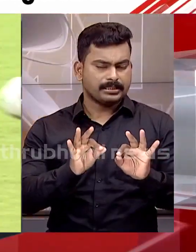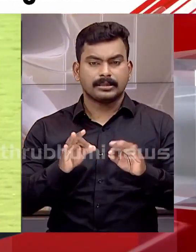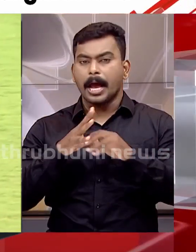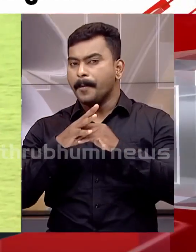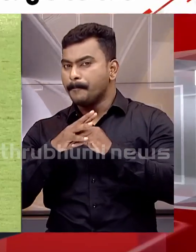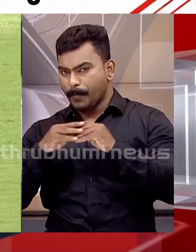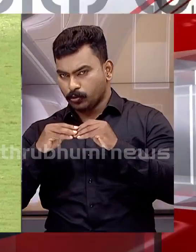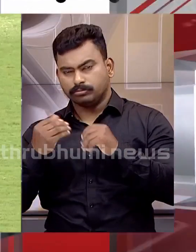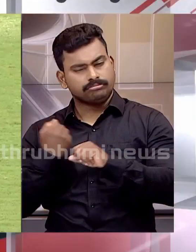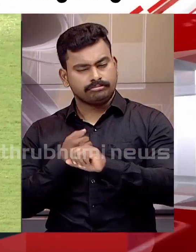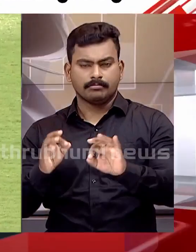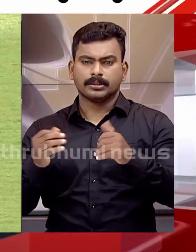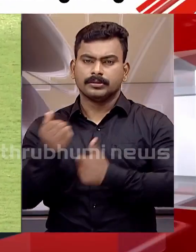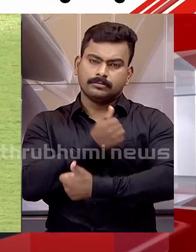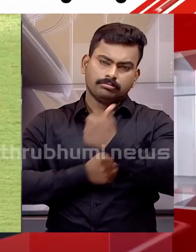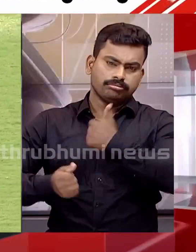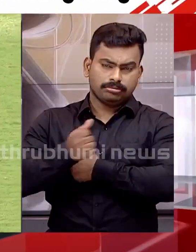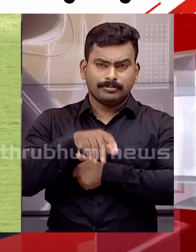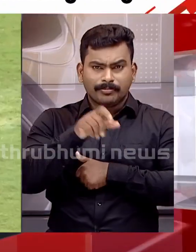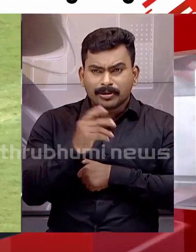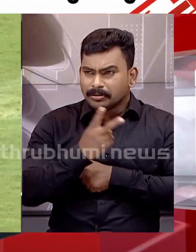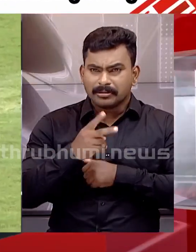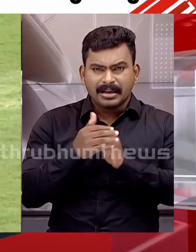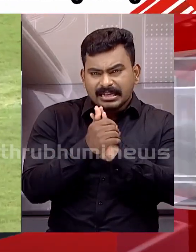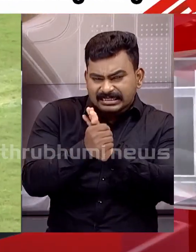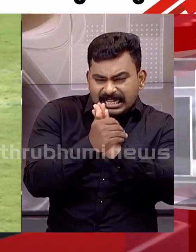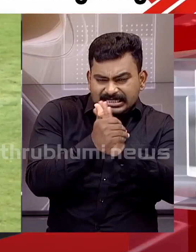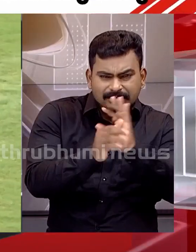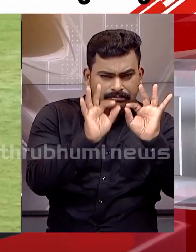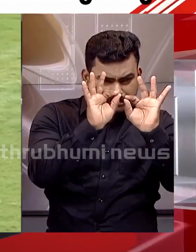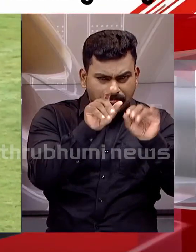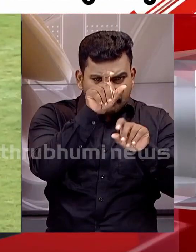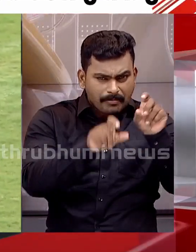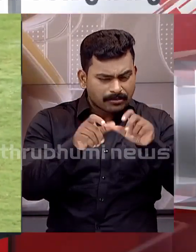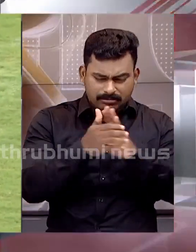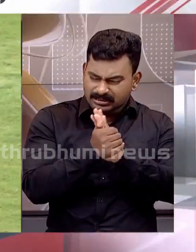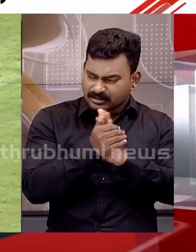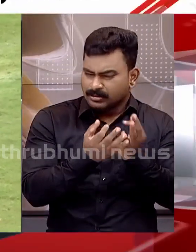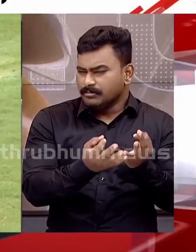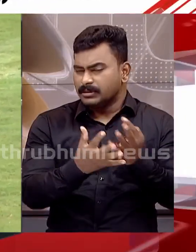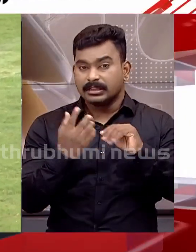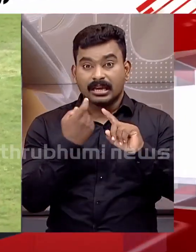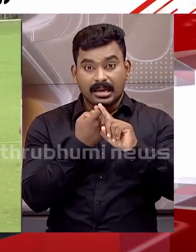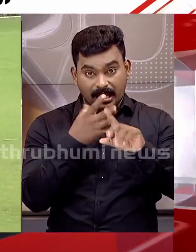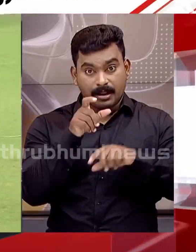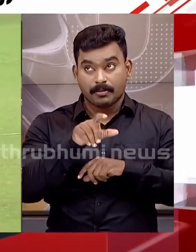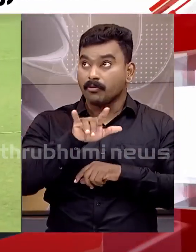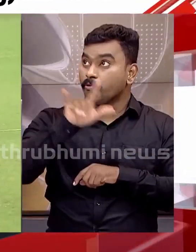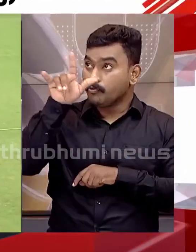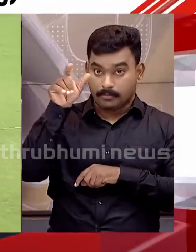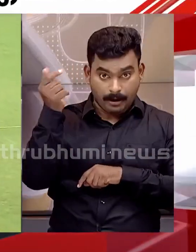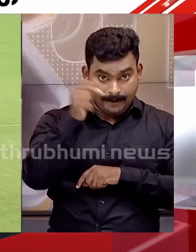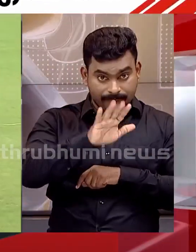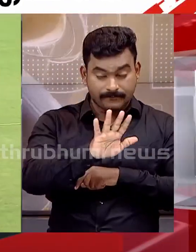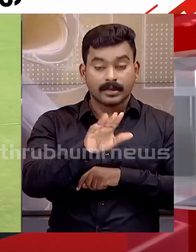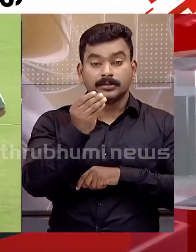ക്വാമ പെപ്രെ, ജപ്പാനീസ് മിഡ്ഫീൽഡർ ഡൈസുകെ സക്കായ്, മോണ്ടിനെഗ്രോയുടെ ഡിഫൻഡർ മിലോസ് ഡ്രിൻസിച്ച് എന്നിവരാണ് വിദേശ താരങ്ങൾ. ഇവർക്കൊപ്പം